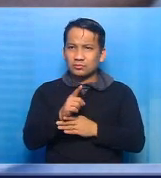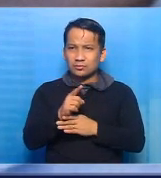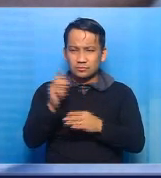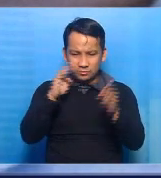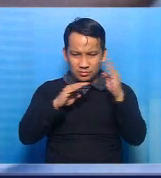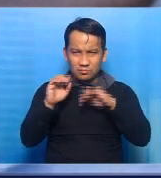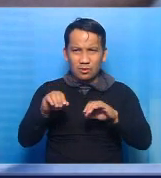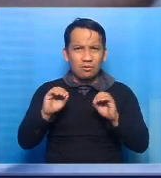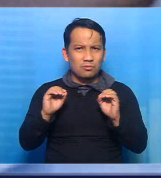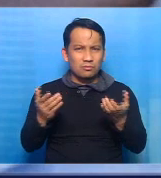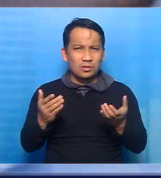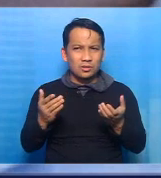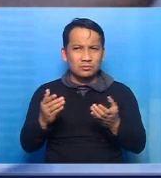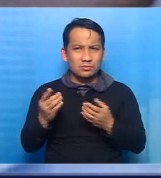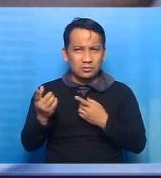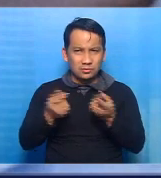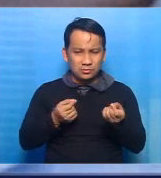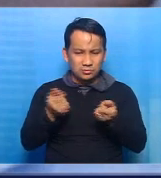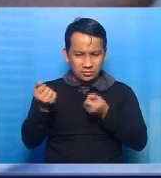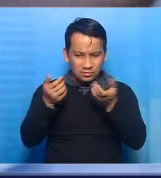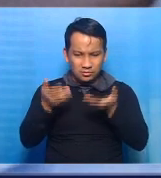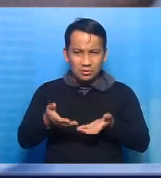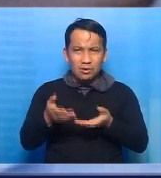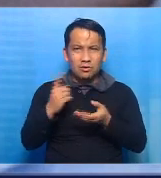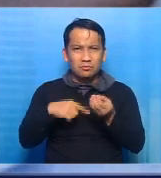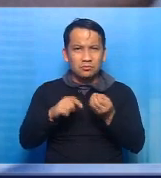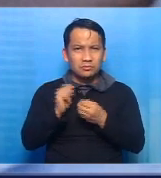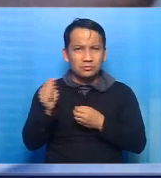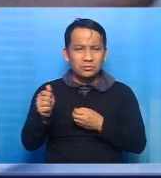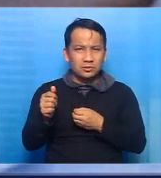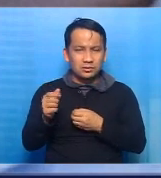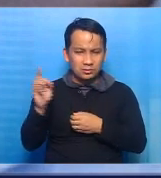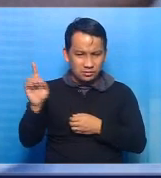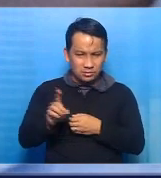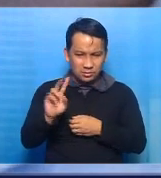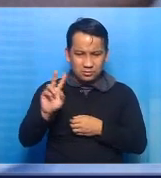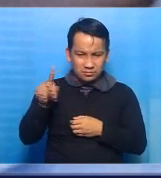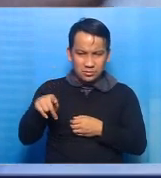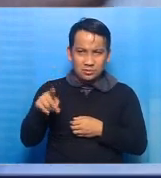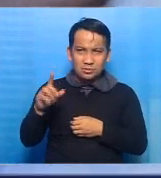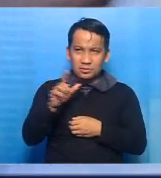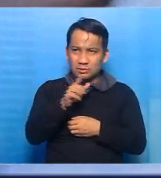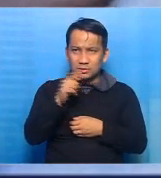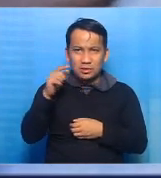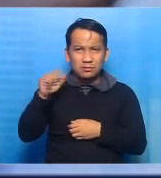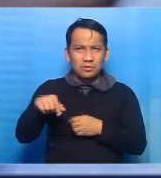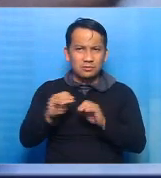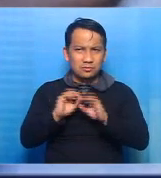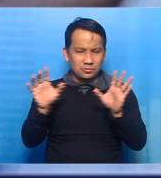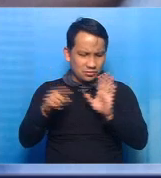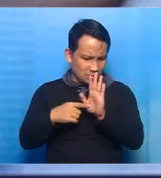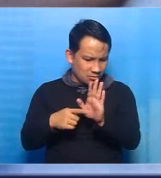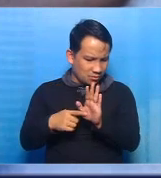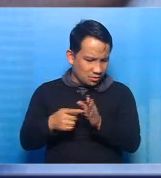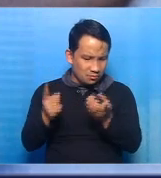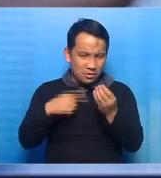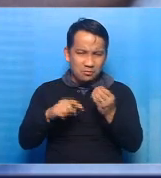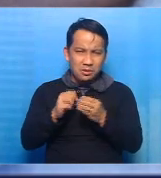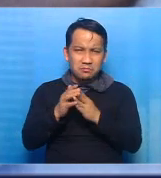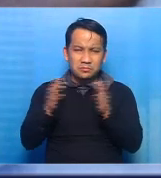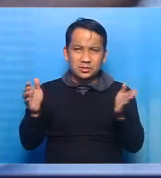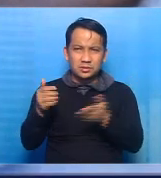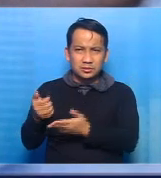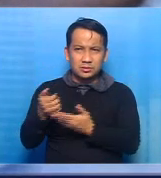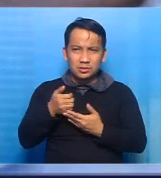issue. Wala rin umanong ginawa ang administrasyon, kundi kutyain si VP Lenny. Kahit malinaw naman na malaki rin ang naitulong